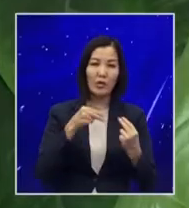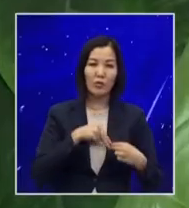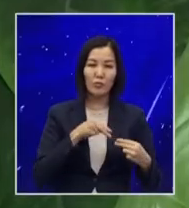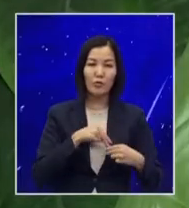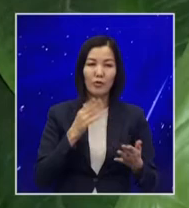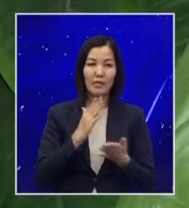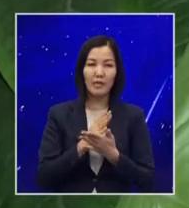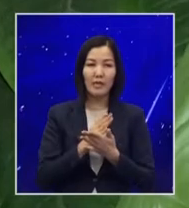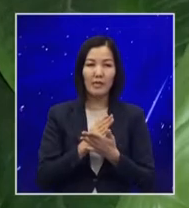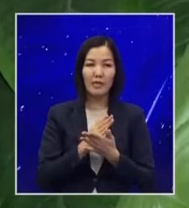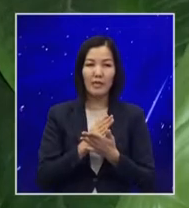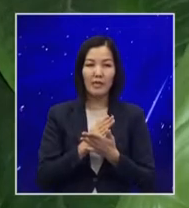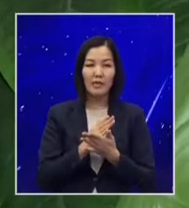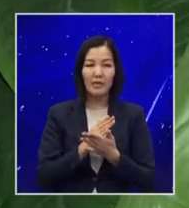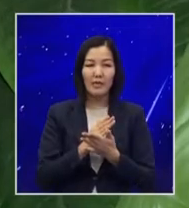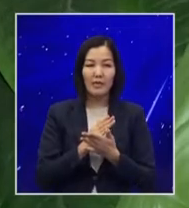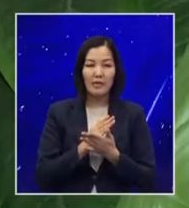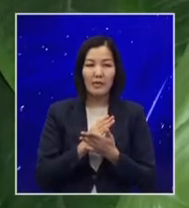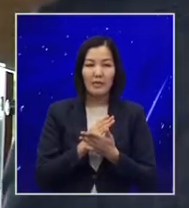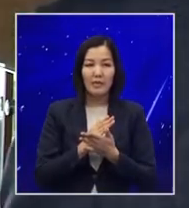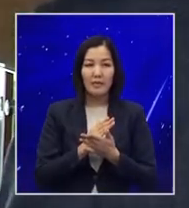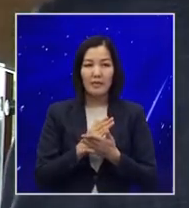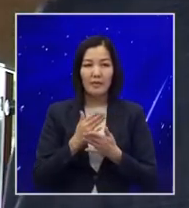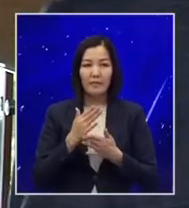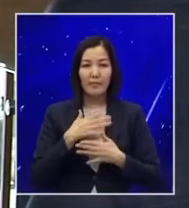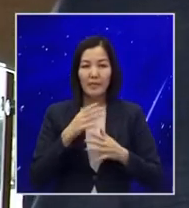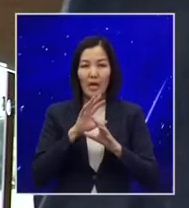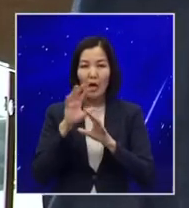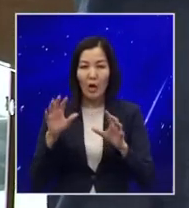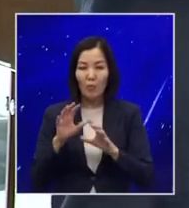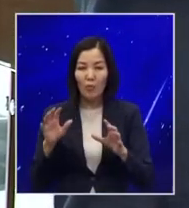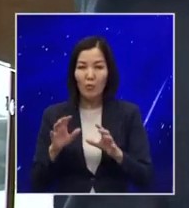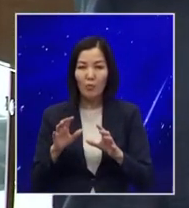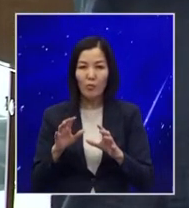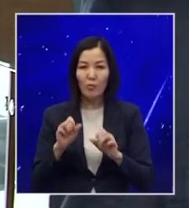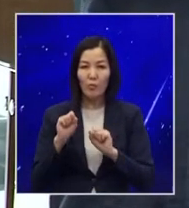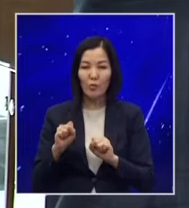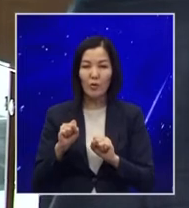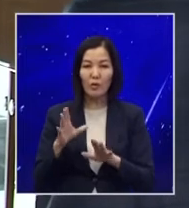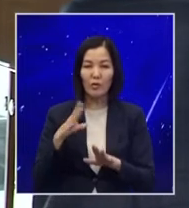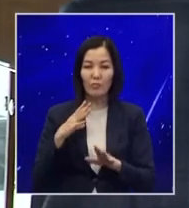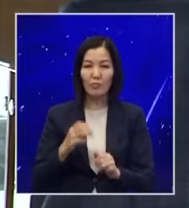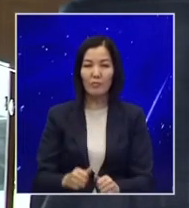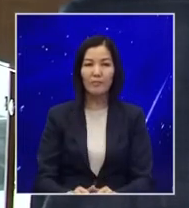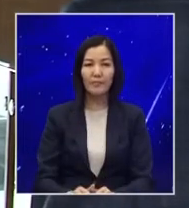ақыл айтатын. Бәрін бізді сол ақылмен өстік десек артық